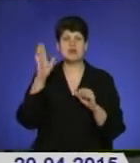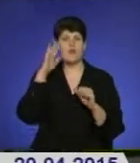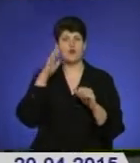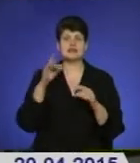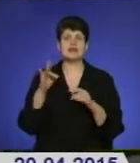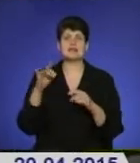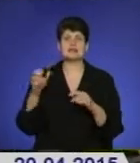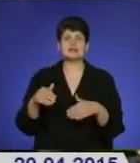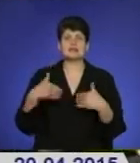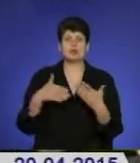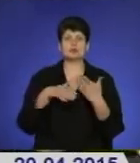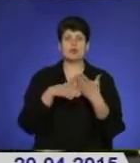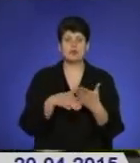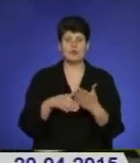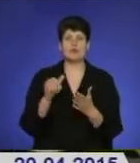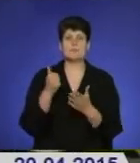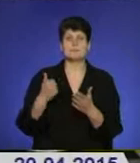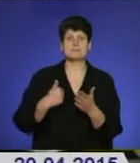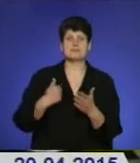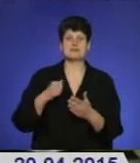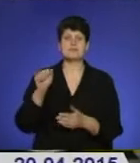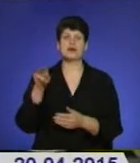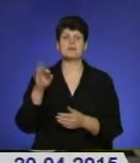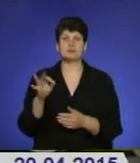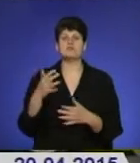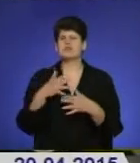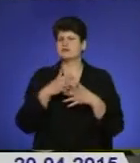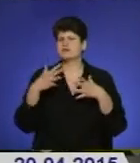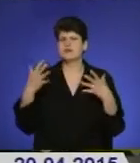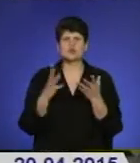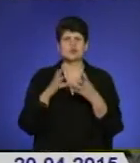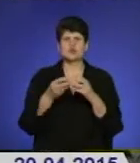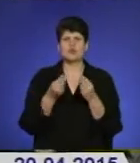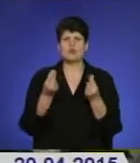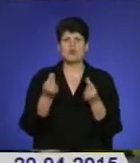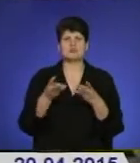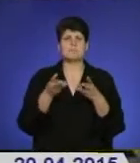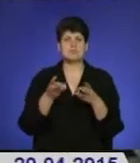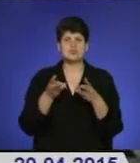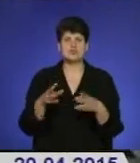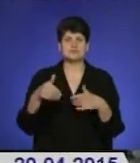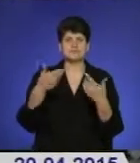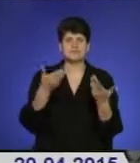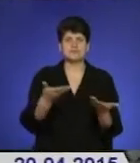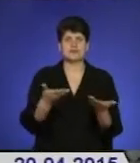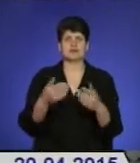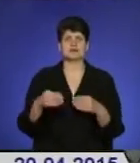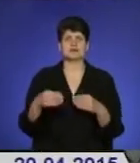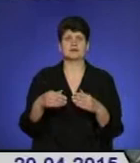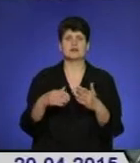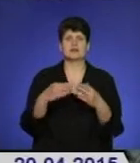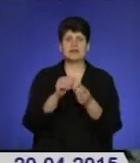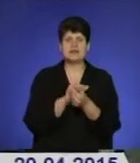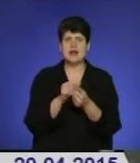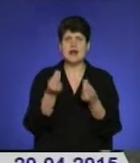допомогу бійцям АТО, і ми вже велику суму переказали грошей, пічки надавали допомогу,